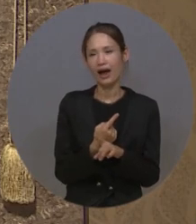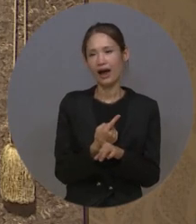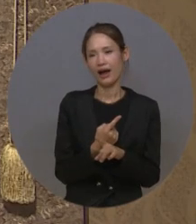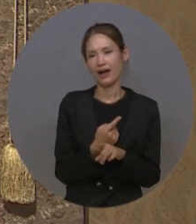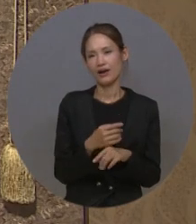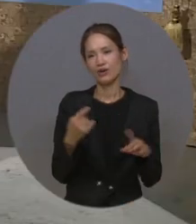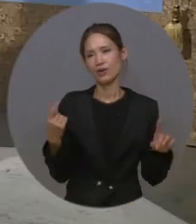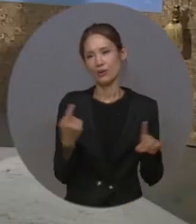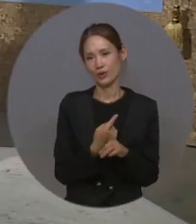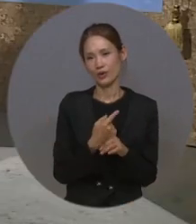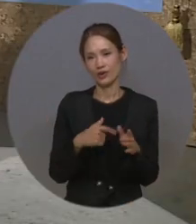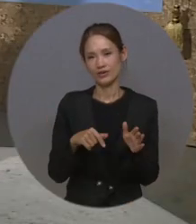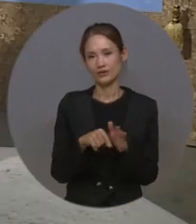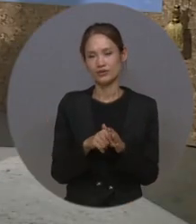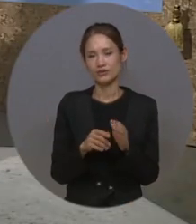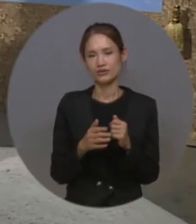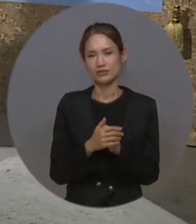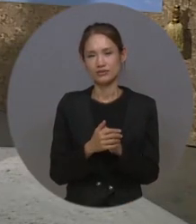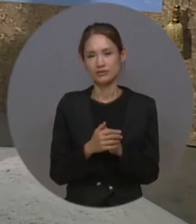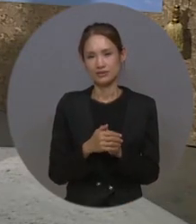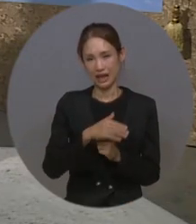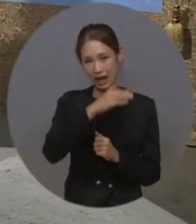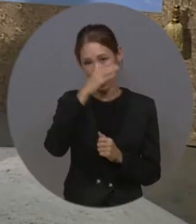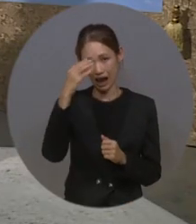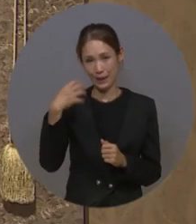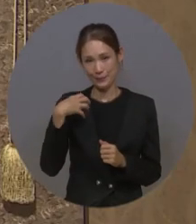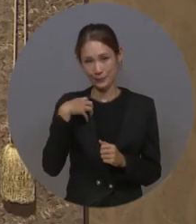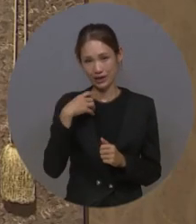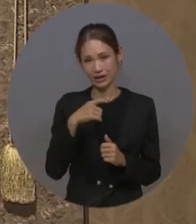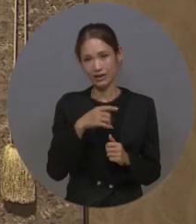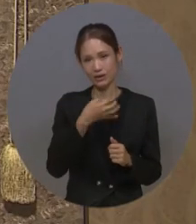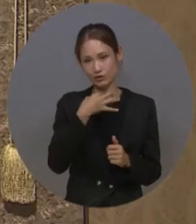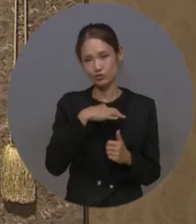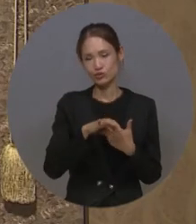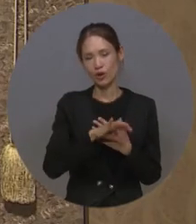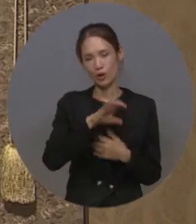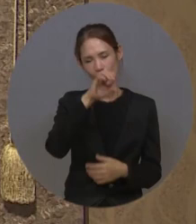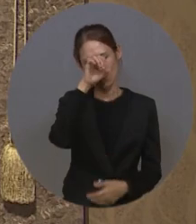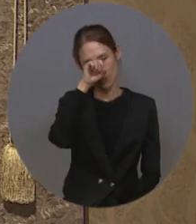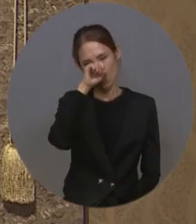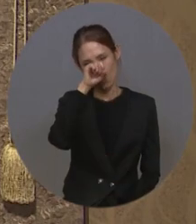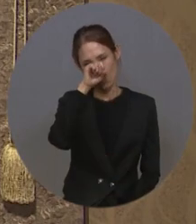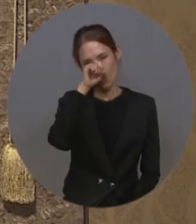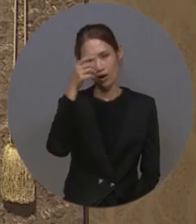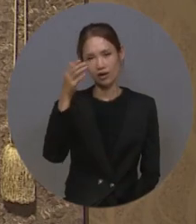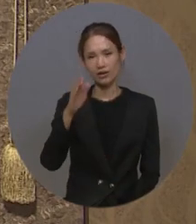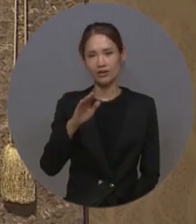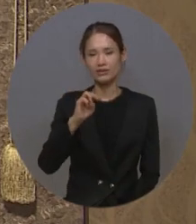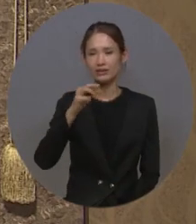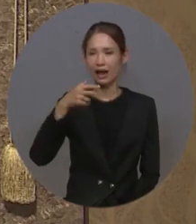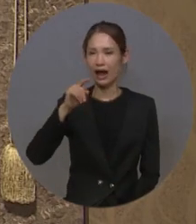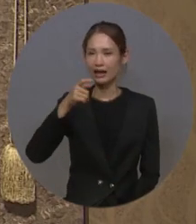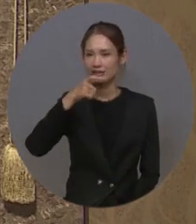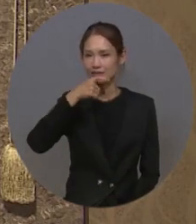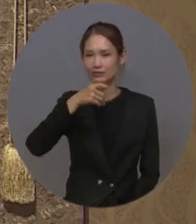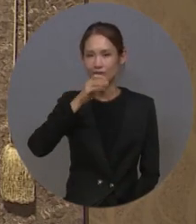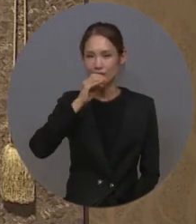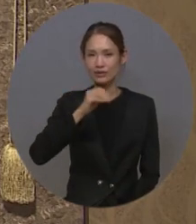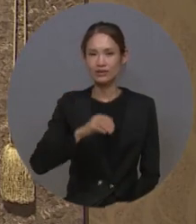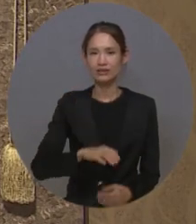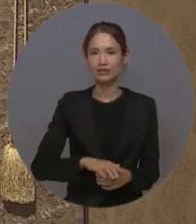네. 그거를 다 하면서 이걸 해주면 효과가 훨씬 좋은데 그런 거 뭐 탄산음료 마시고